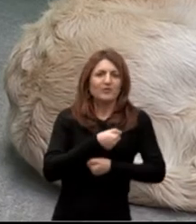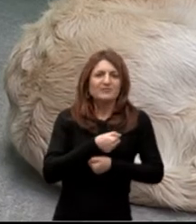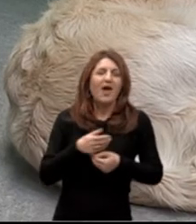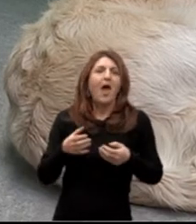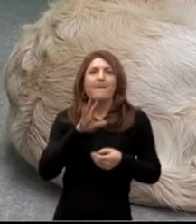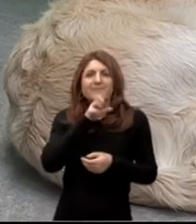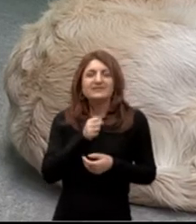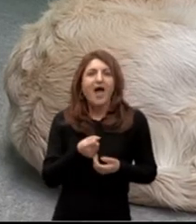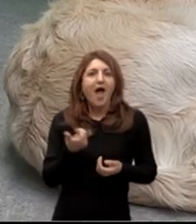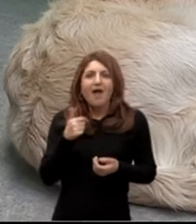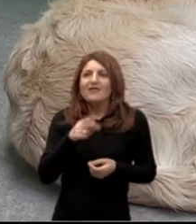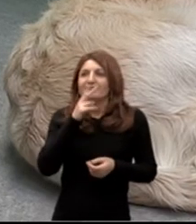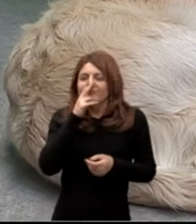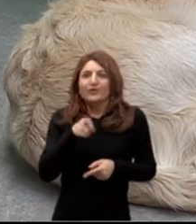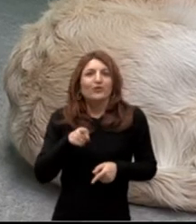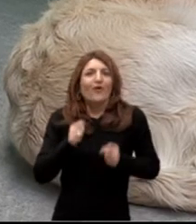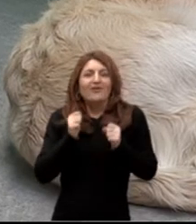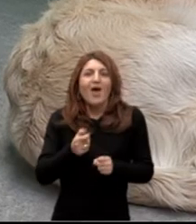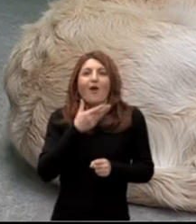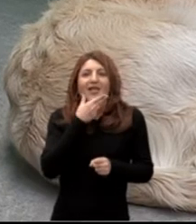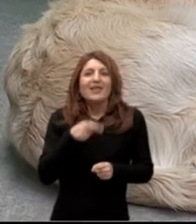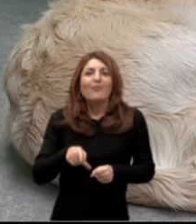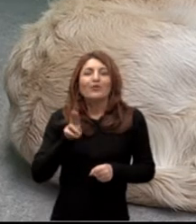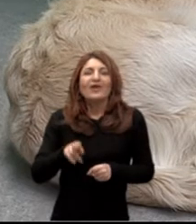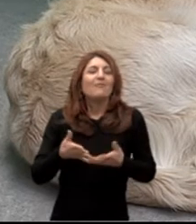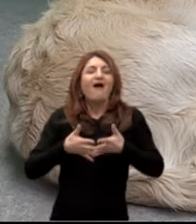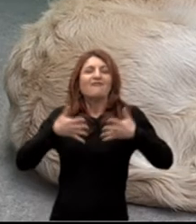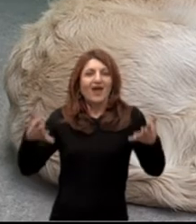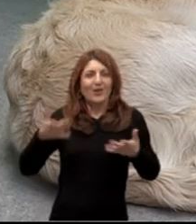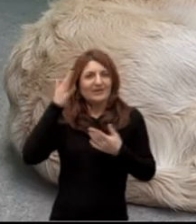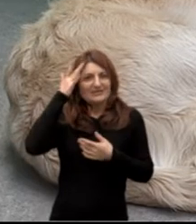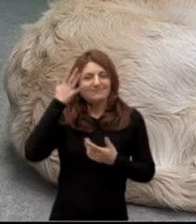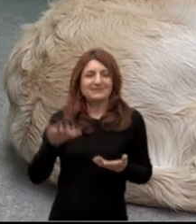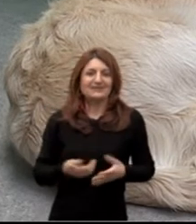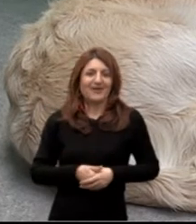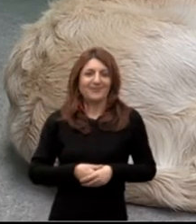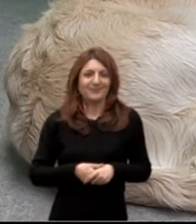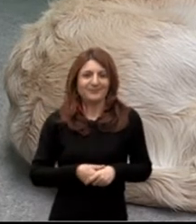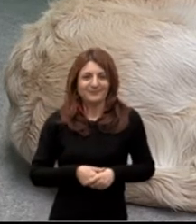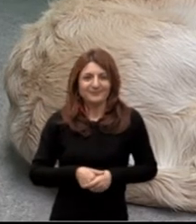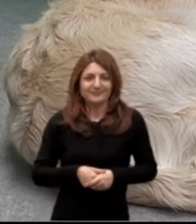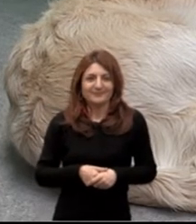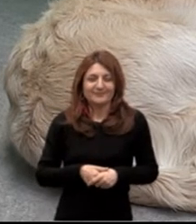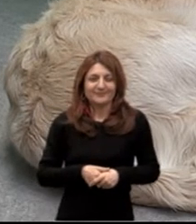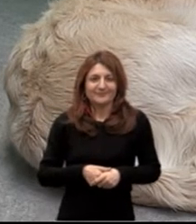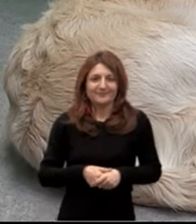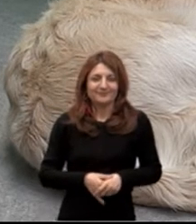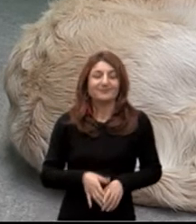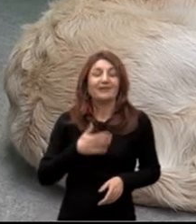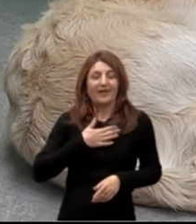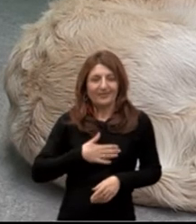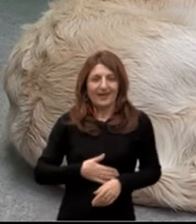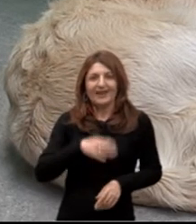nešto prekrasno i zapravo da ono, to sve ima jedan veći smisao. Samo mrvicu. Dragi